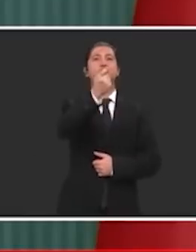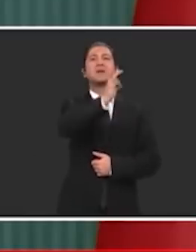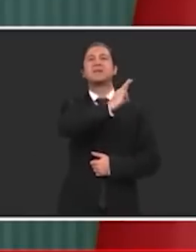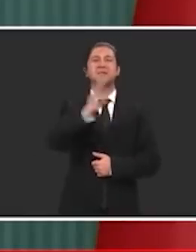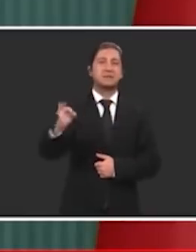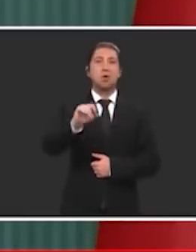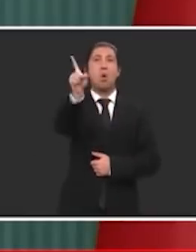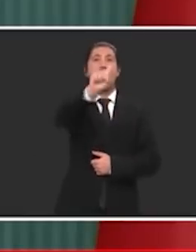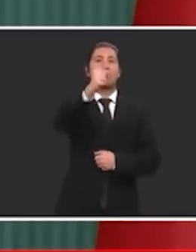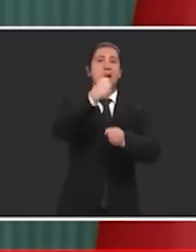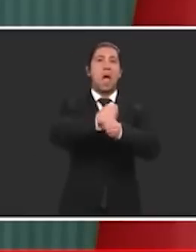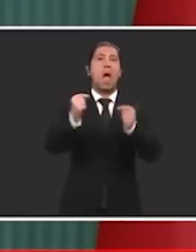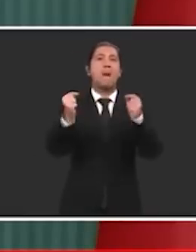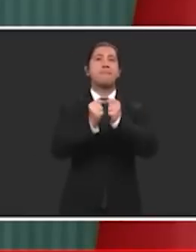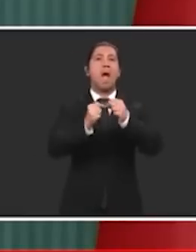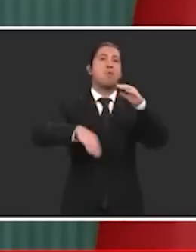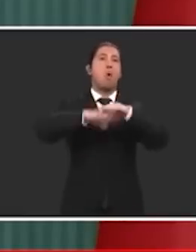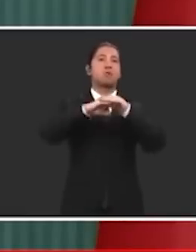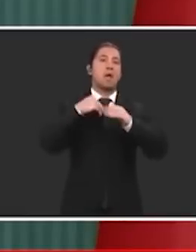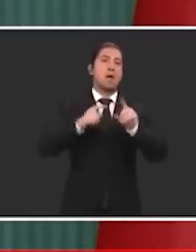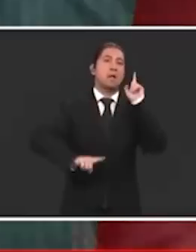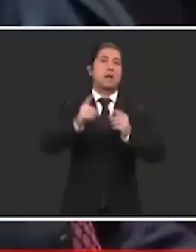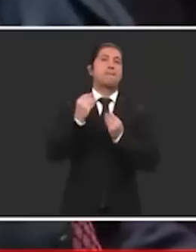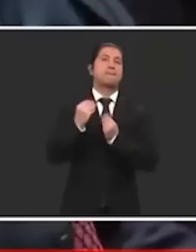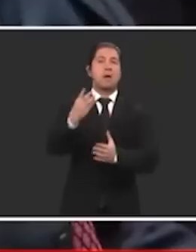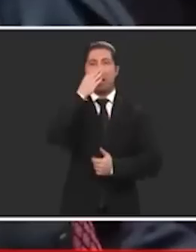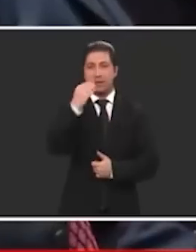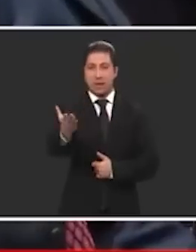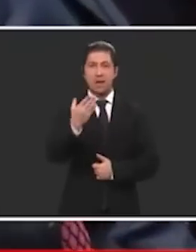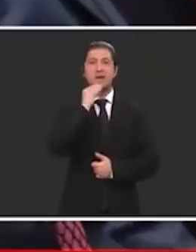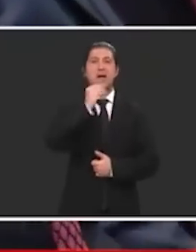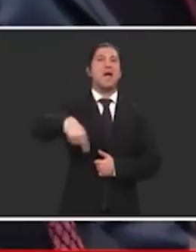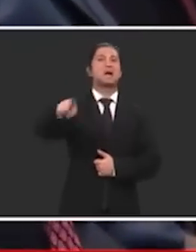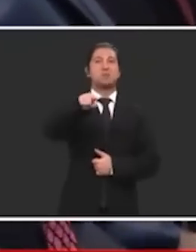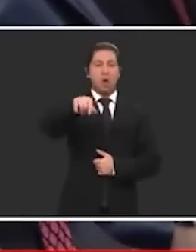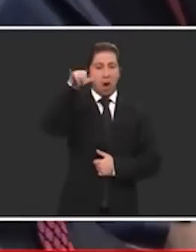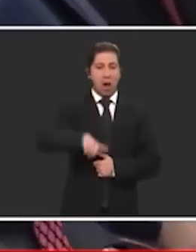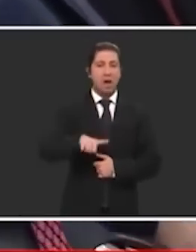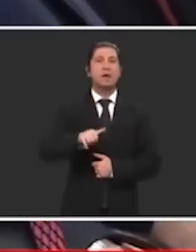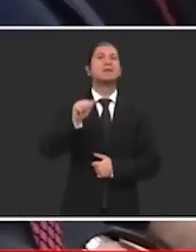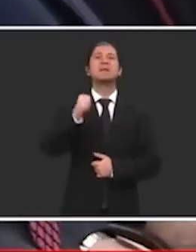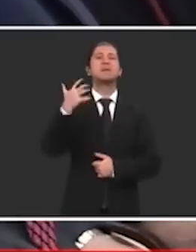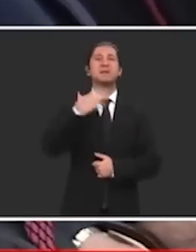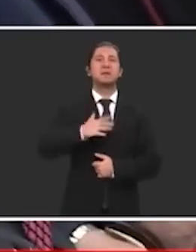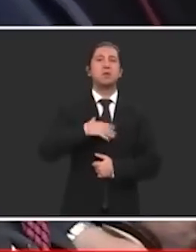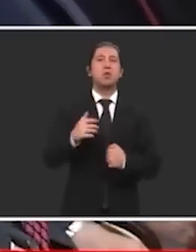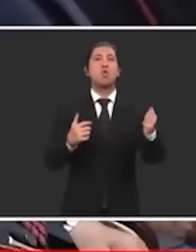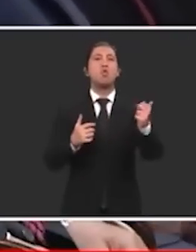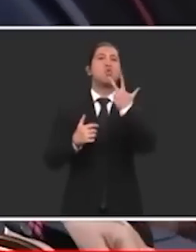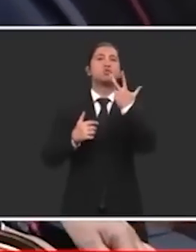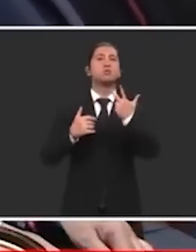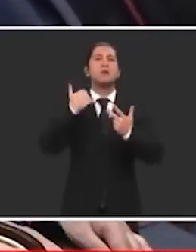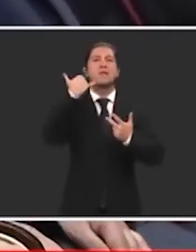10 GB kota tanımlıyoruz. Gençlerimiz bu haklarını istedikleri 3 mobil